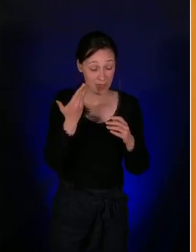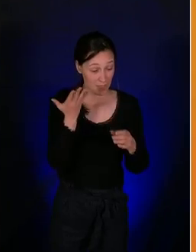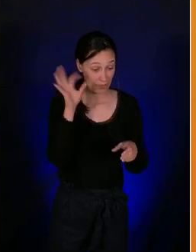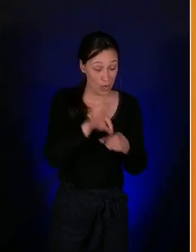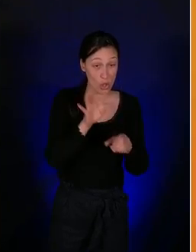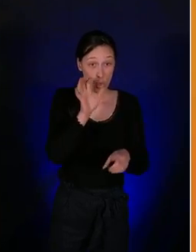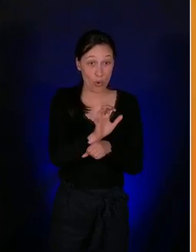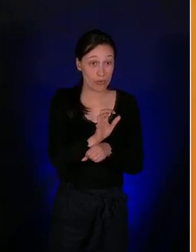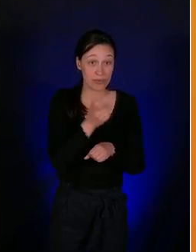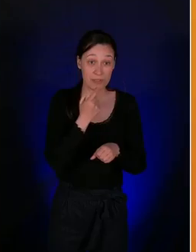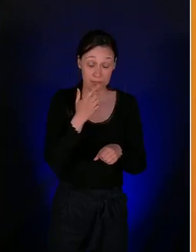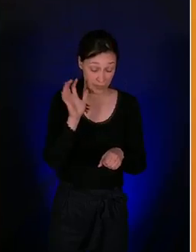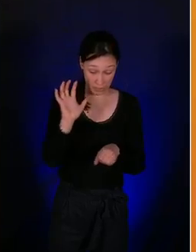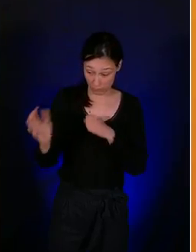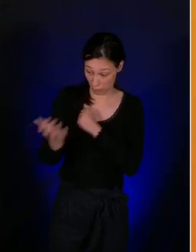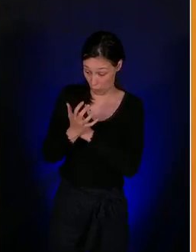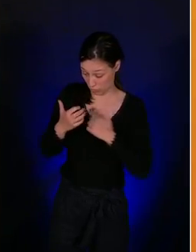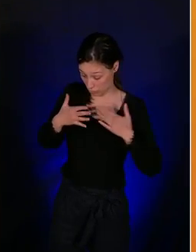territoires.